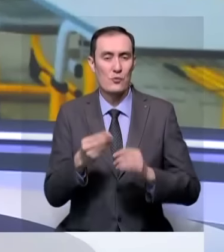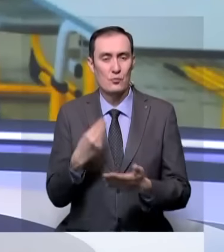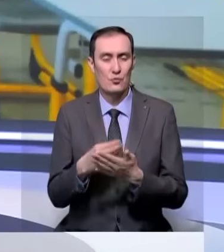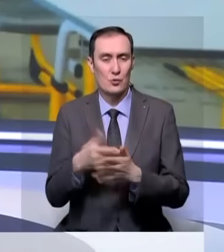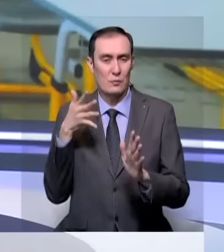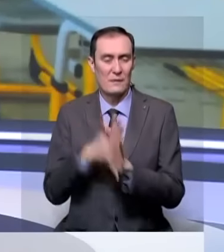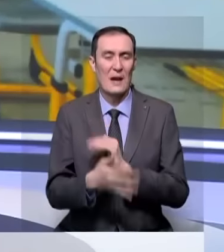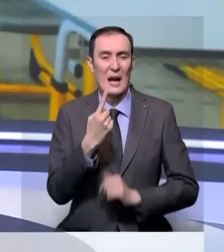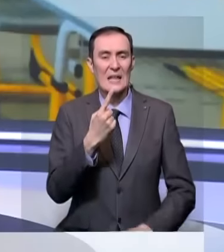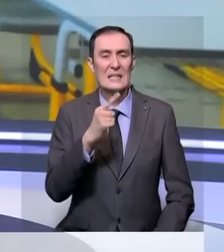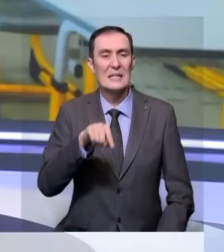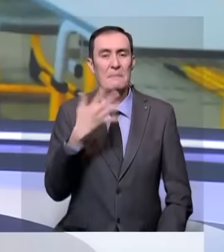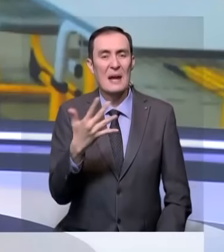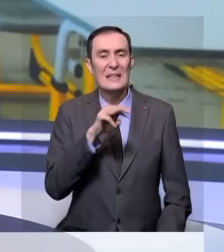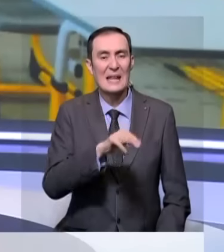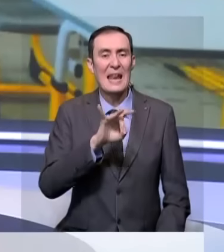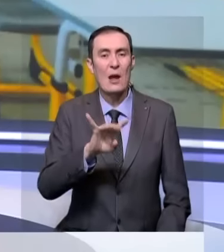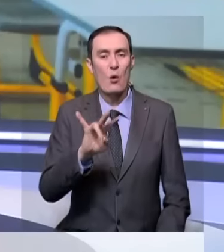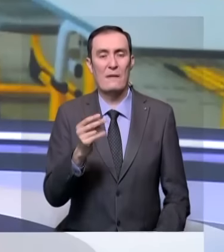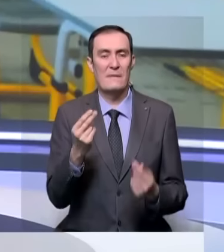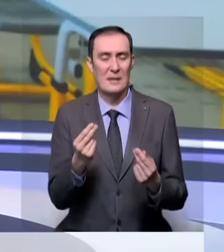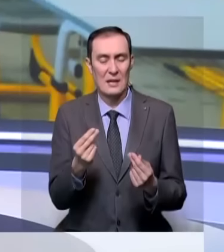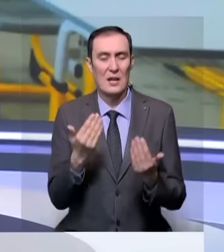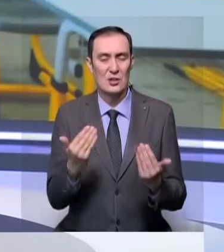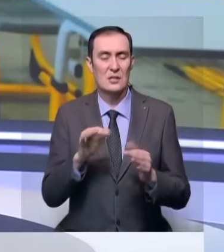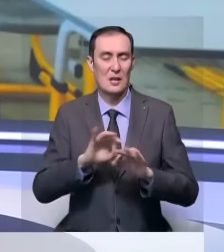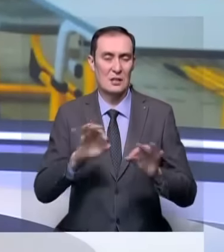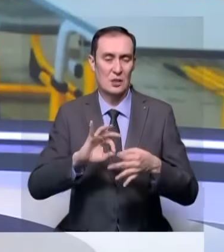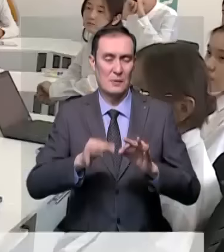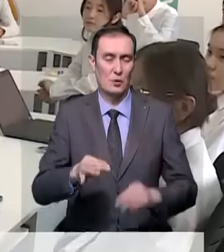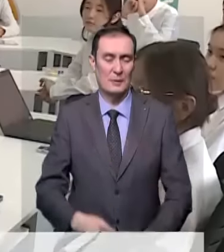бюджету почти в 1,5 триллиона тенге. Сабина Балашкина расскажет.